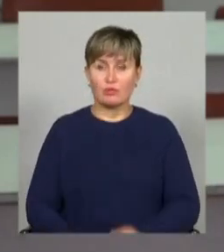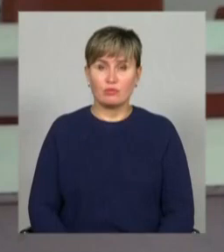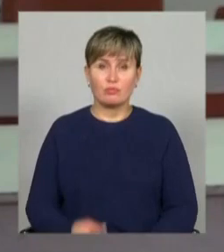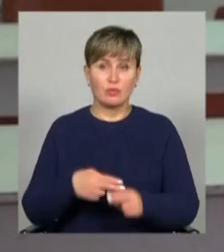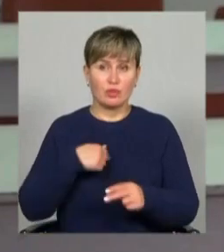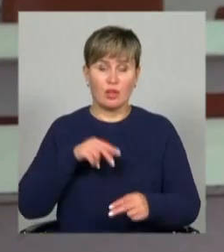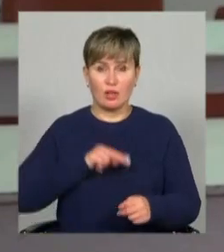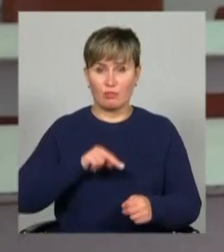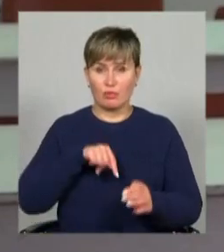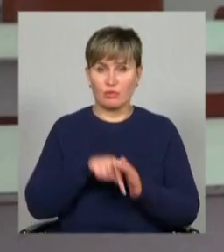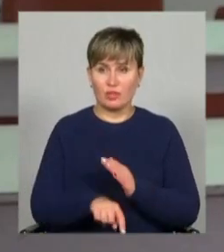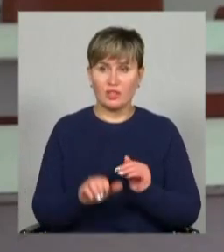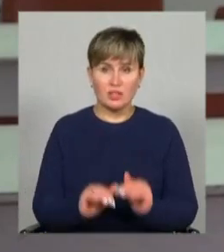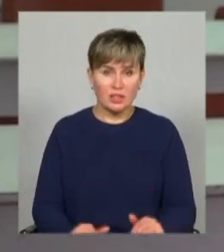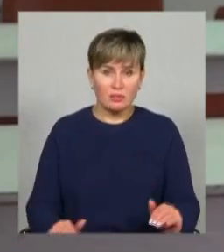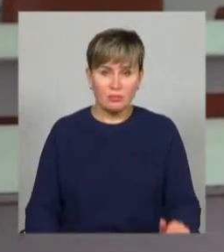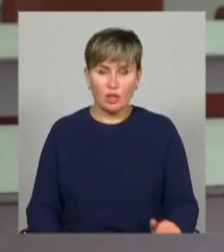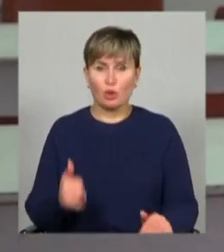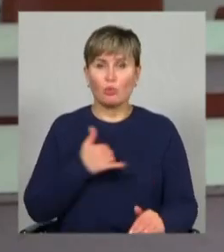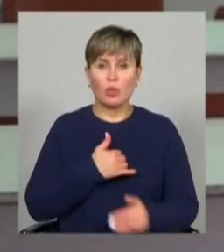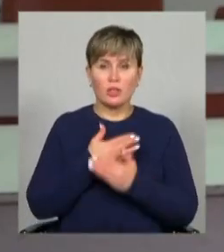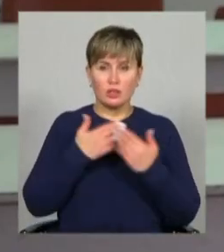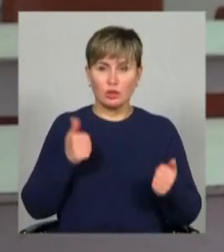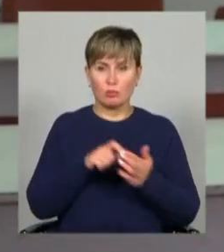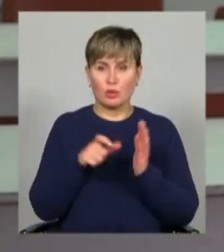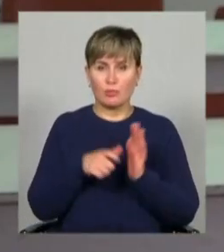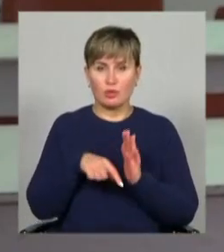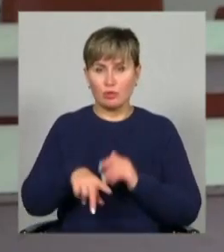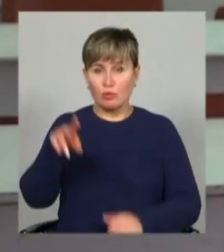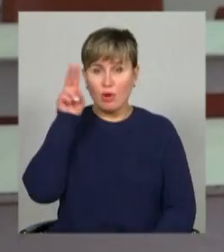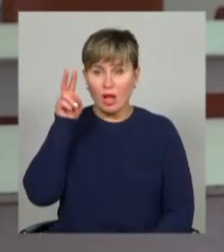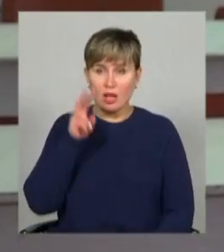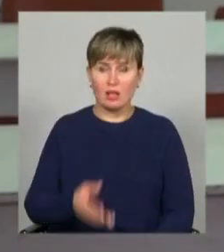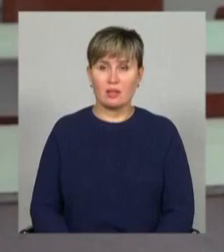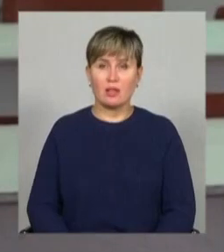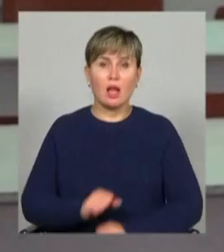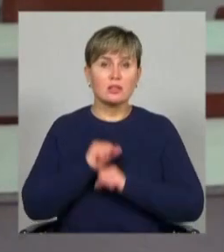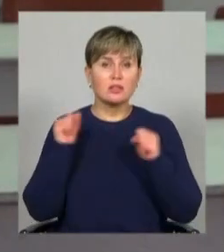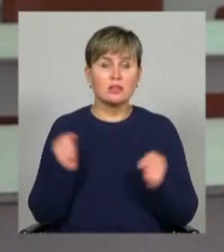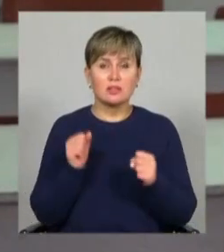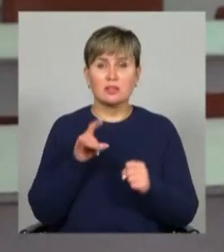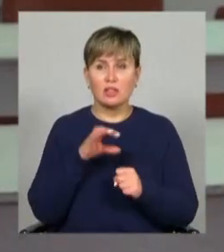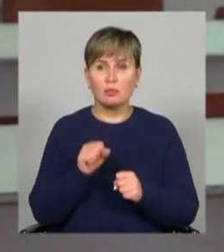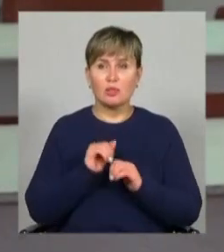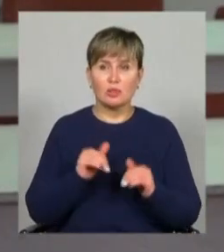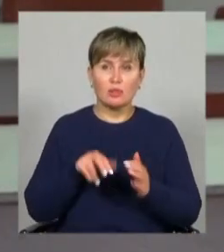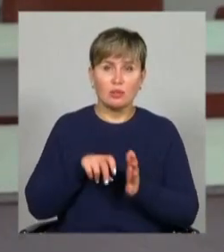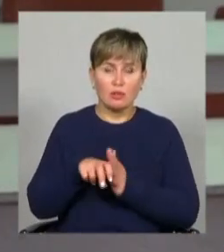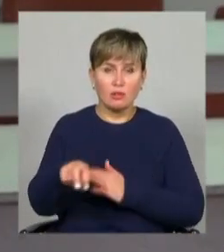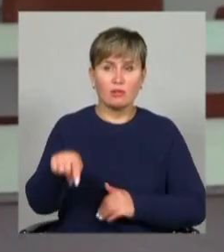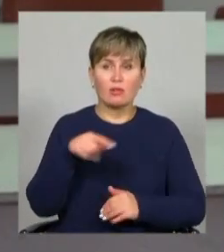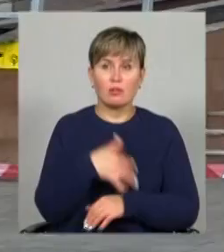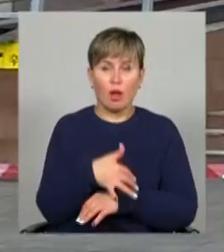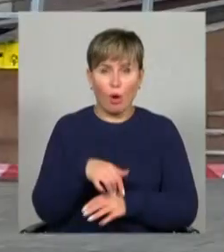как я работаю с маленькими детьми, у нас нет в помещении туалета. И в зимнее время детям приходится ходить